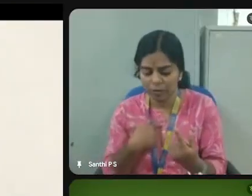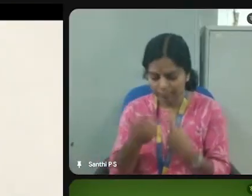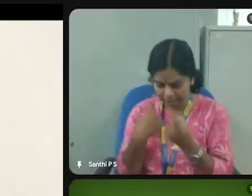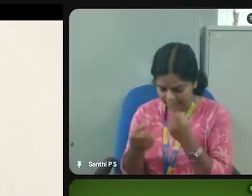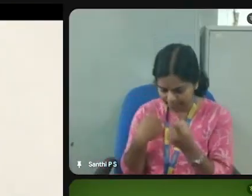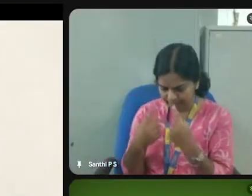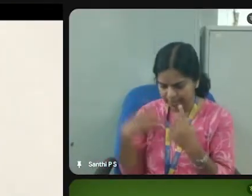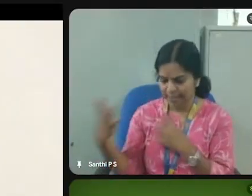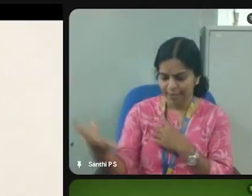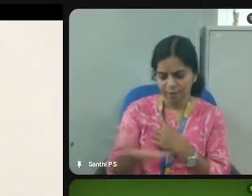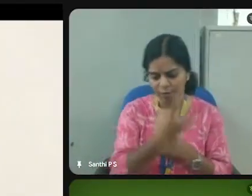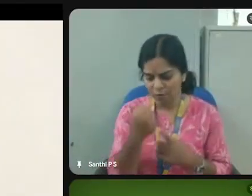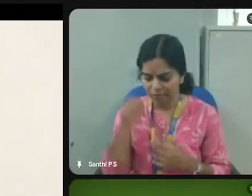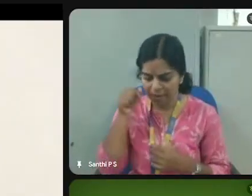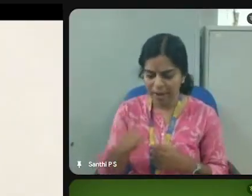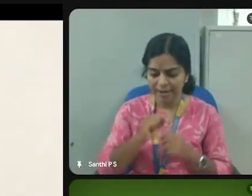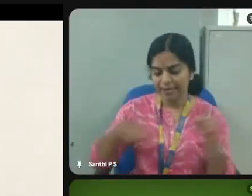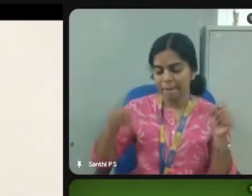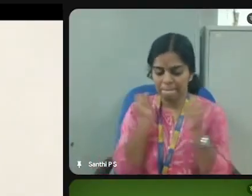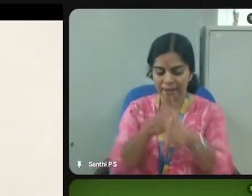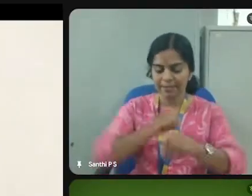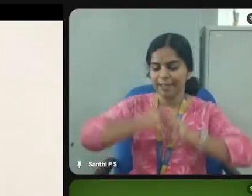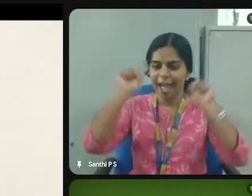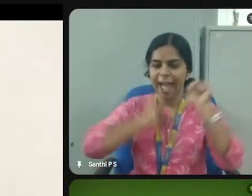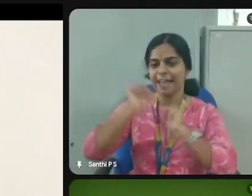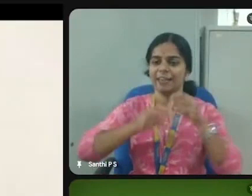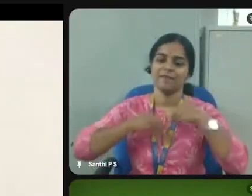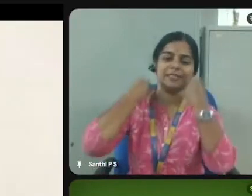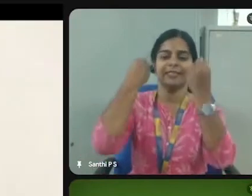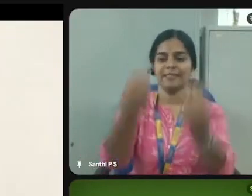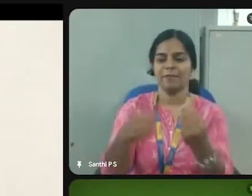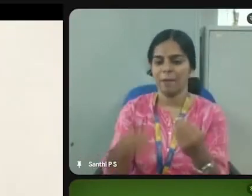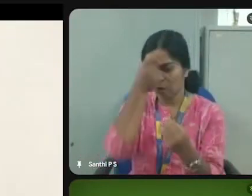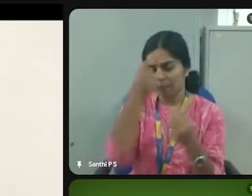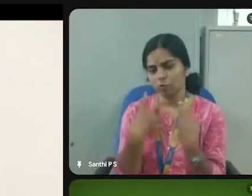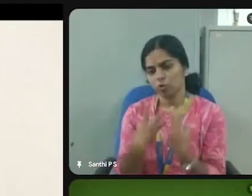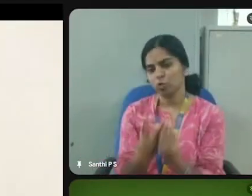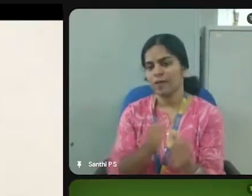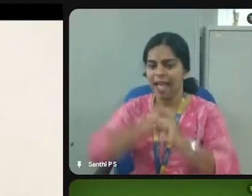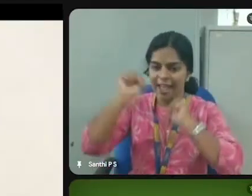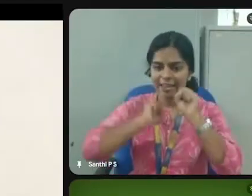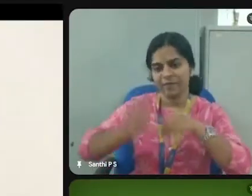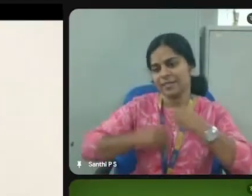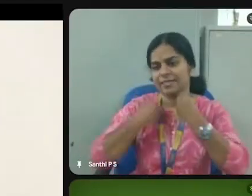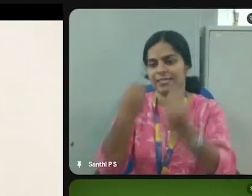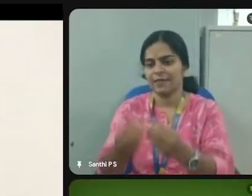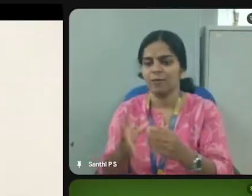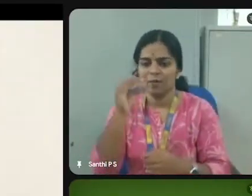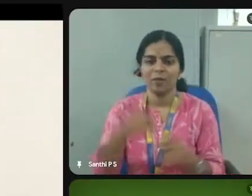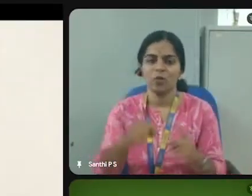അതിന് വേണ്ടിയിട്ടുള്ള ആക്ടിവിറ്റീസ് നമുക്ക് വേറെ തന്നെ കൊടുക്കാം. സോ ഇതൊക്കെയാണ് നമ്മൾ ഓക്യുപേഷണൽ തെറപ്പിയിൽ ചെയ്യാൻ